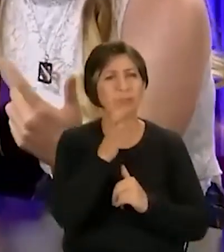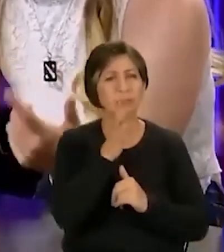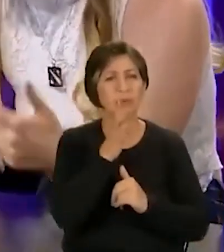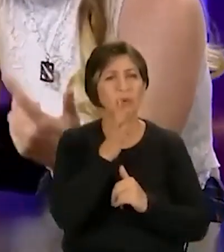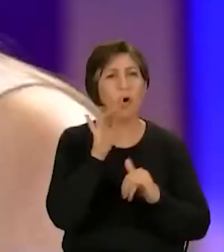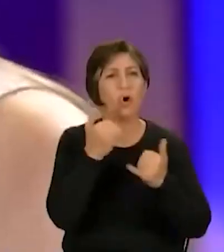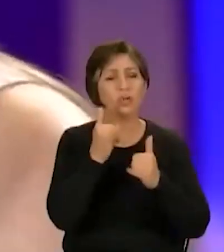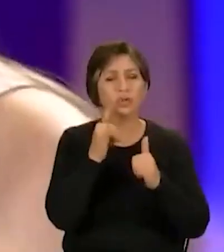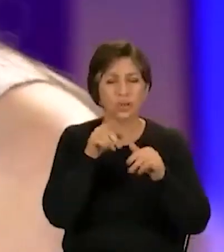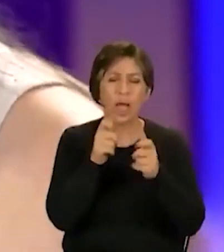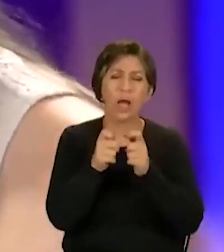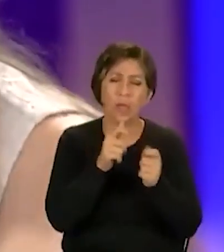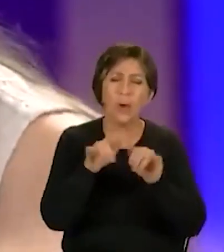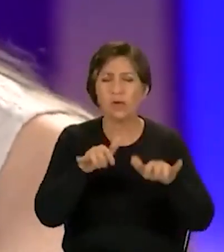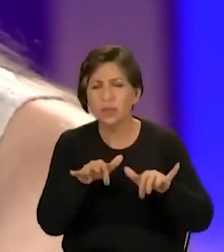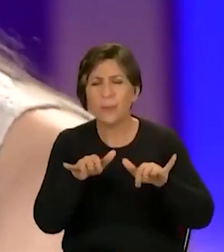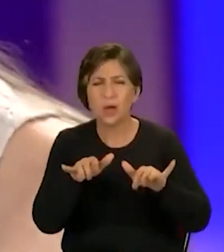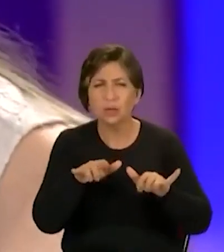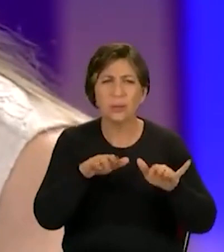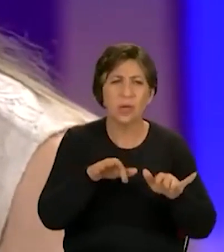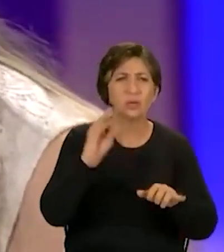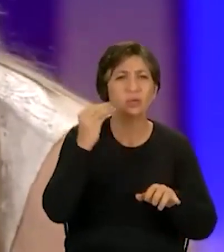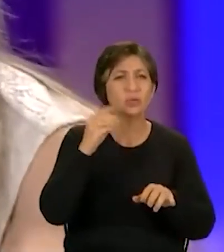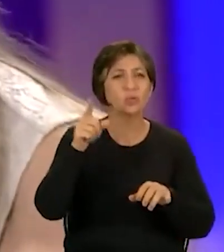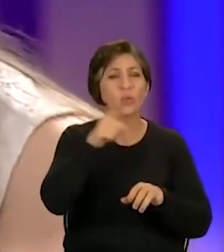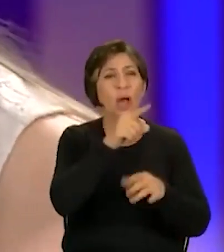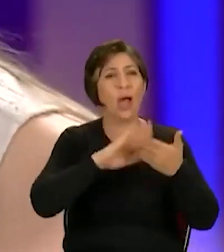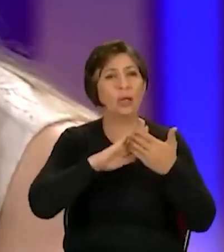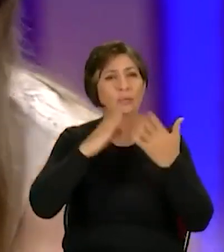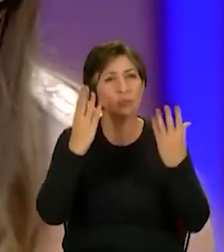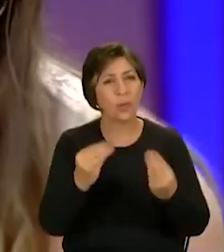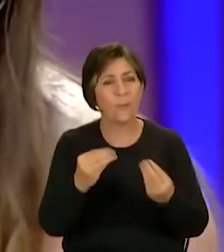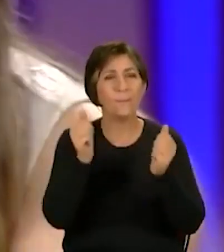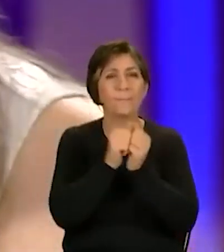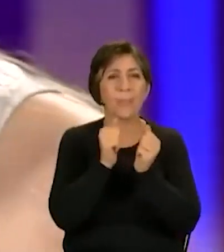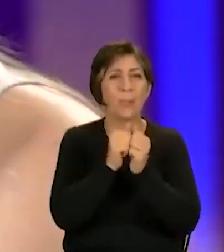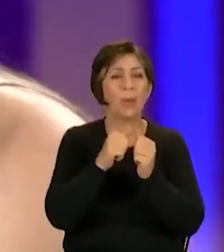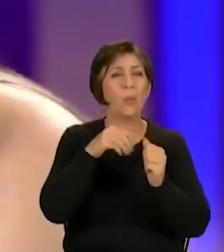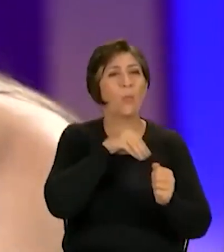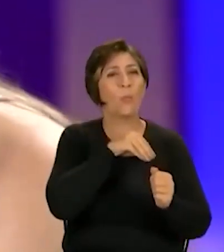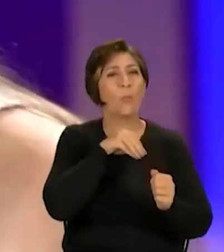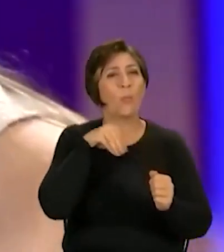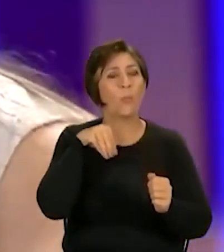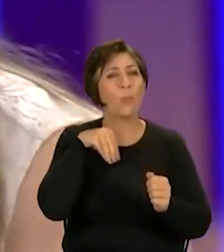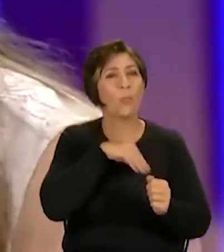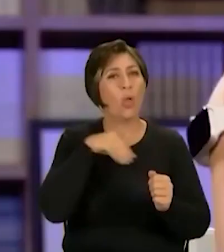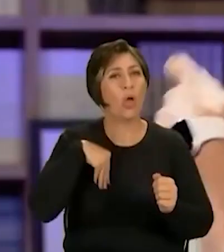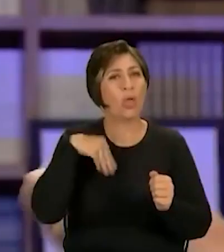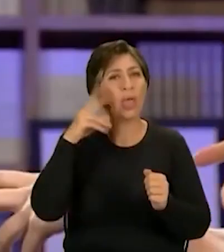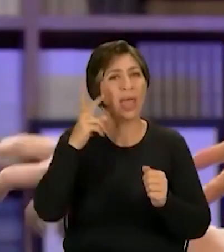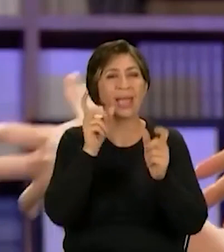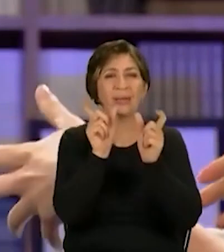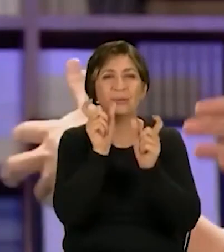Bütün oyun boyunca bu şarkıyı söylüyorlar ve bu çocuk işte bundan sonra bu arkadaş oluyorlar. Beraber işte Polonya şeyleri gönderiyor, işte